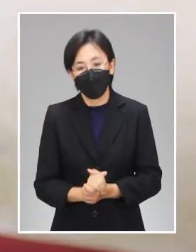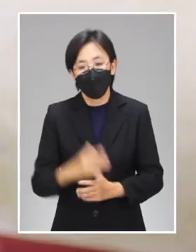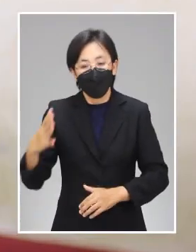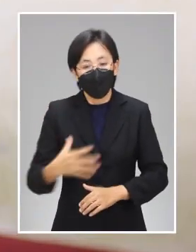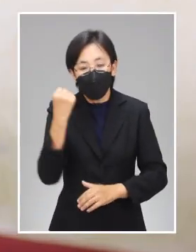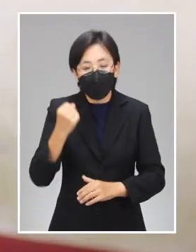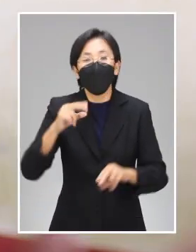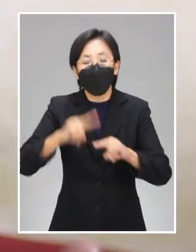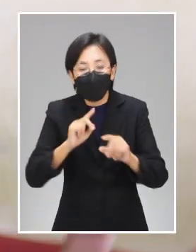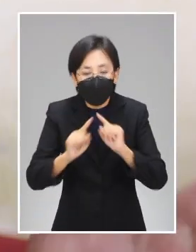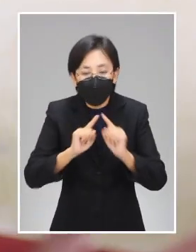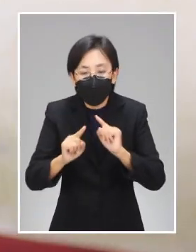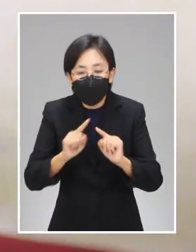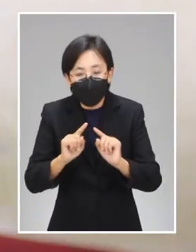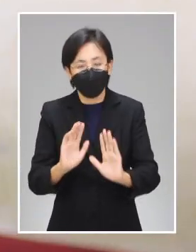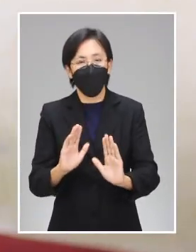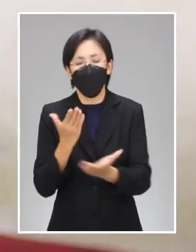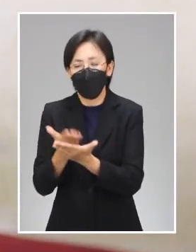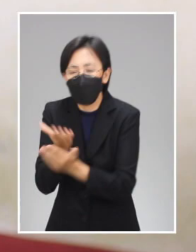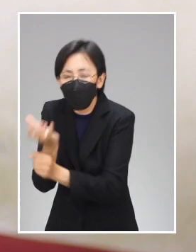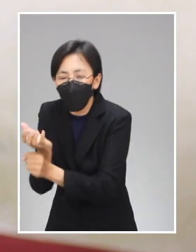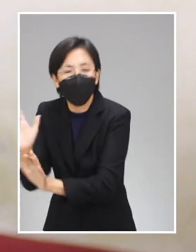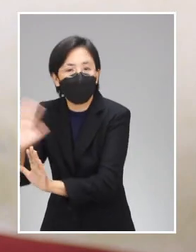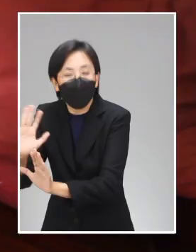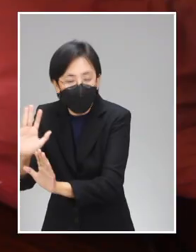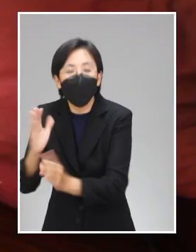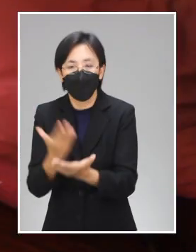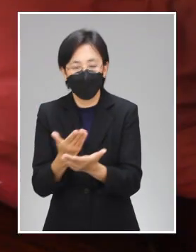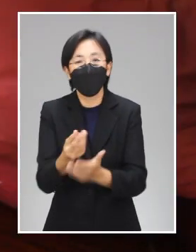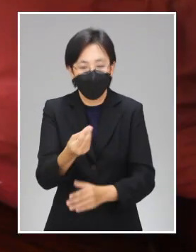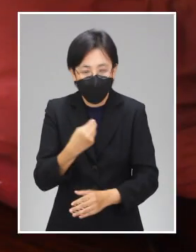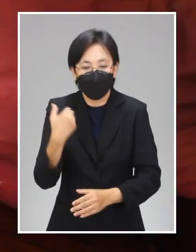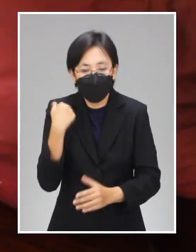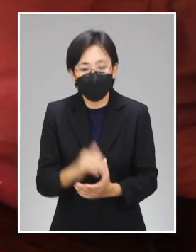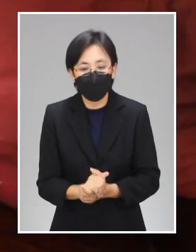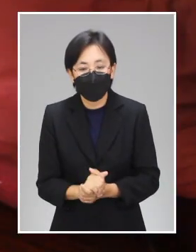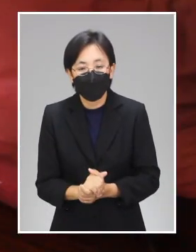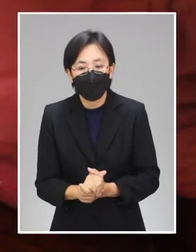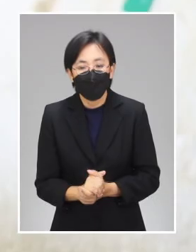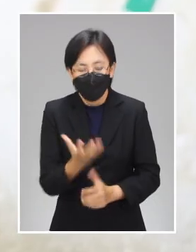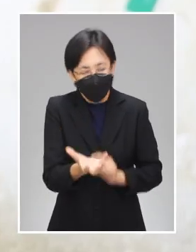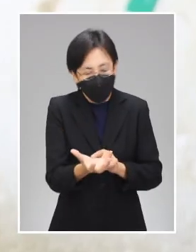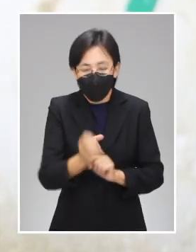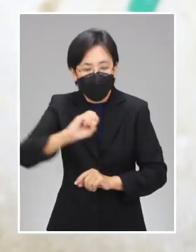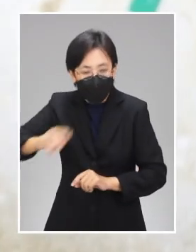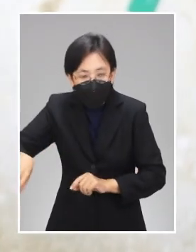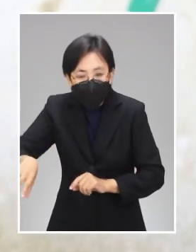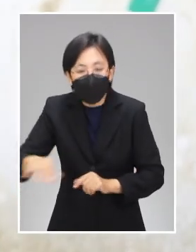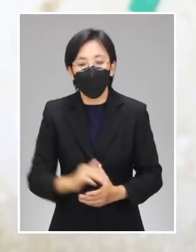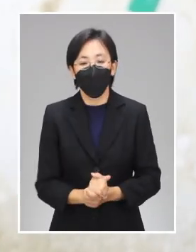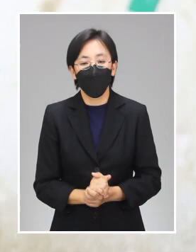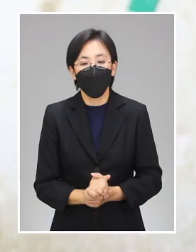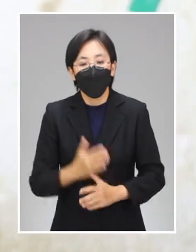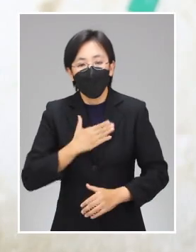วันนี้เหมาตัวเหมือนให้นั่งคุยกับเขาเลยไม่ต้องไปขอแล้วก็ว่าให้เอาขาไปทิ้งแล้ววันหนึ่งผมไม่นึกเลย